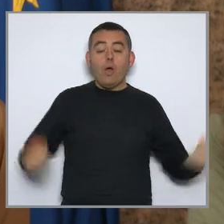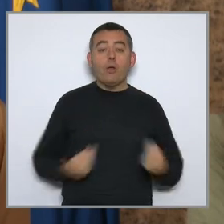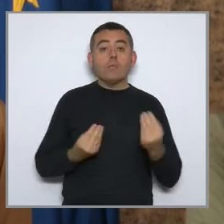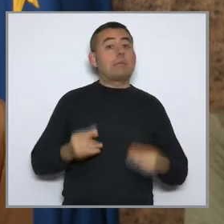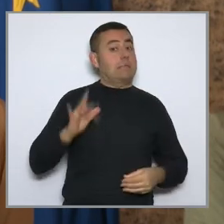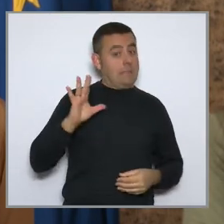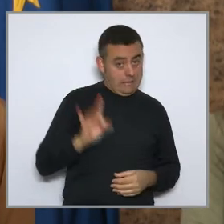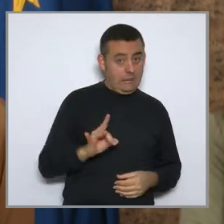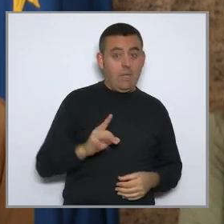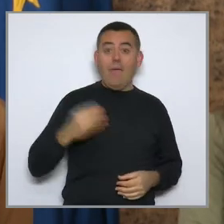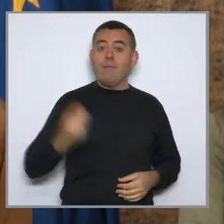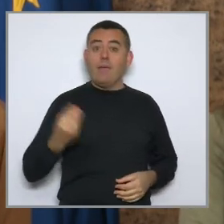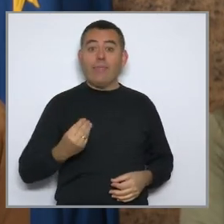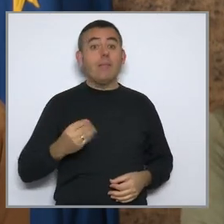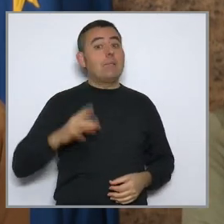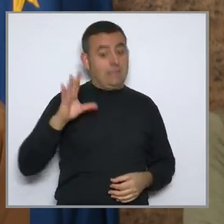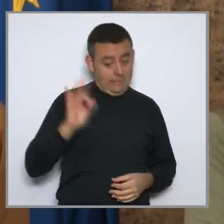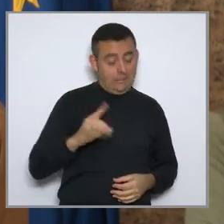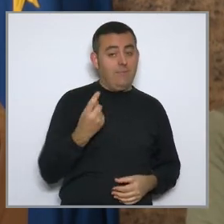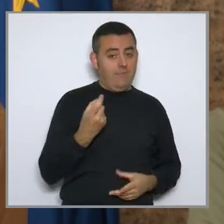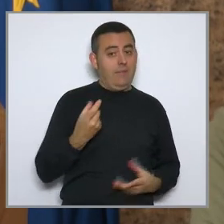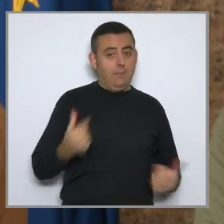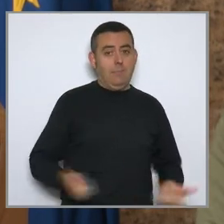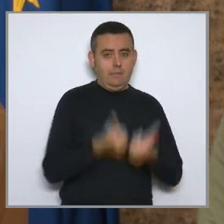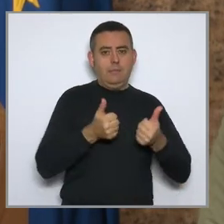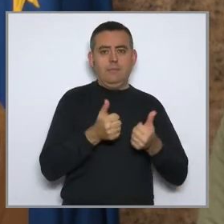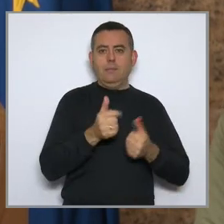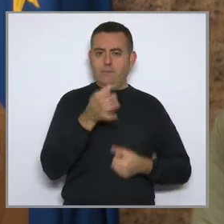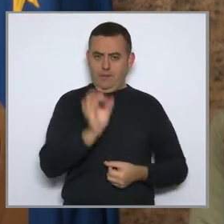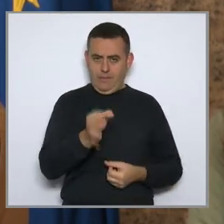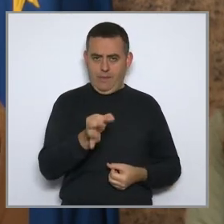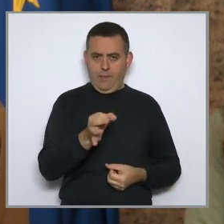possible. I pel que fa a les mesures que els